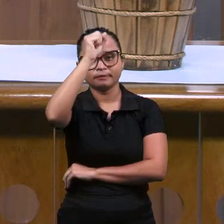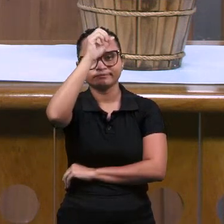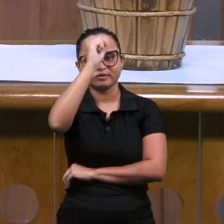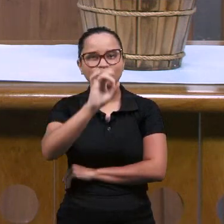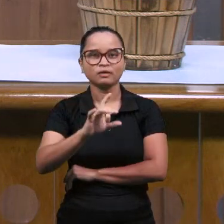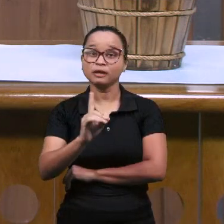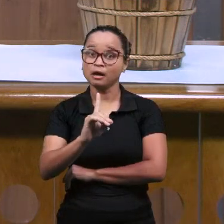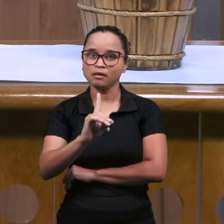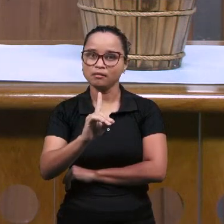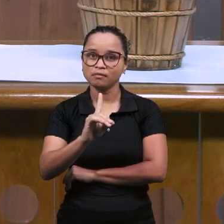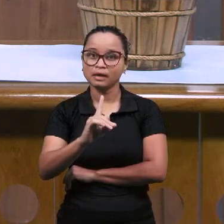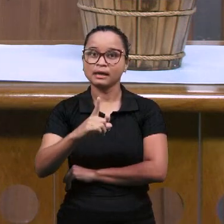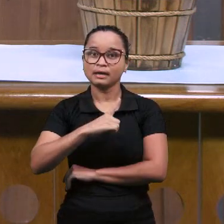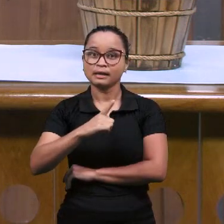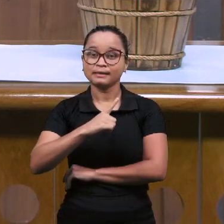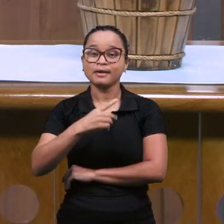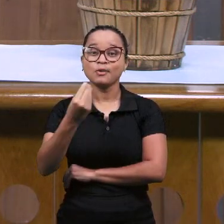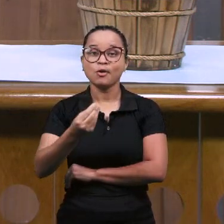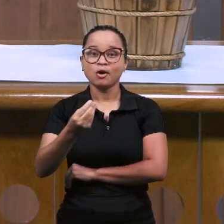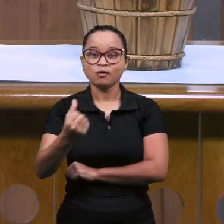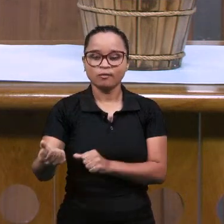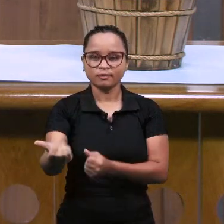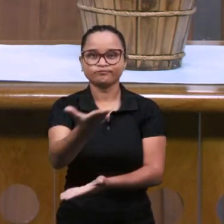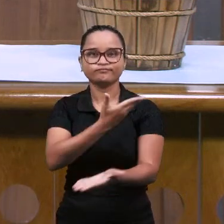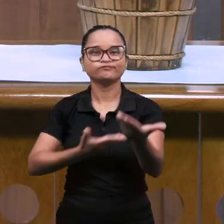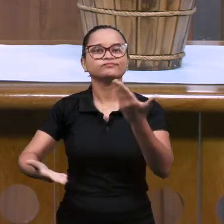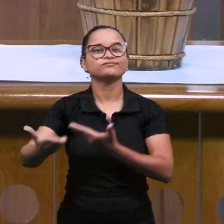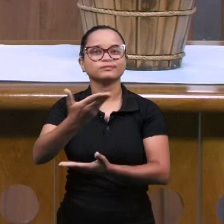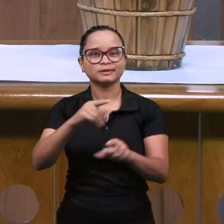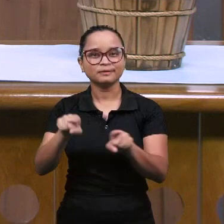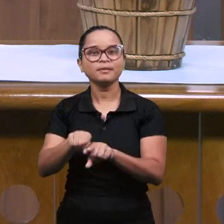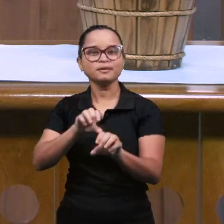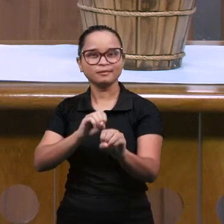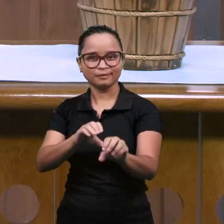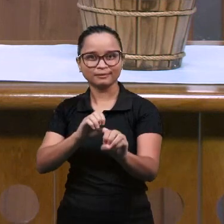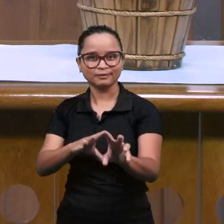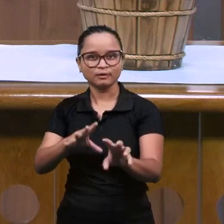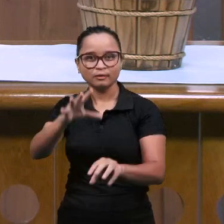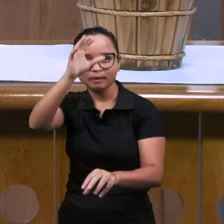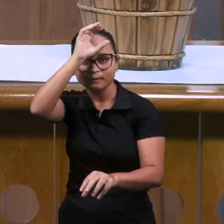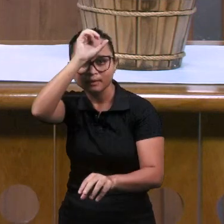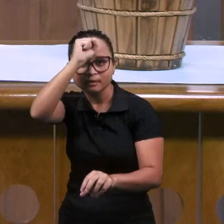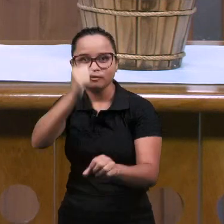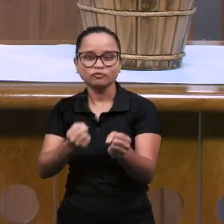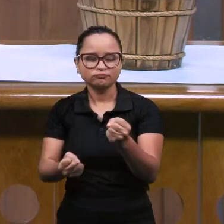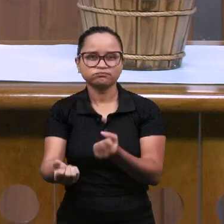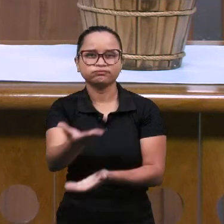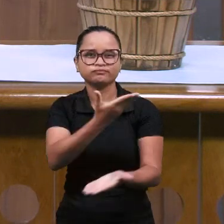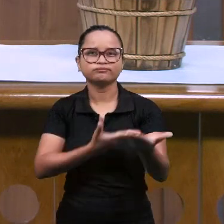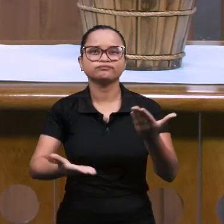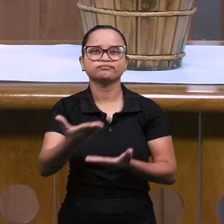intéressant. Dans les rapports hebdomadaires que je reçois, tous,